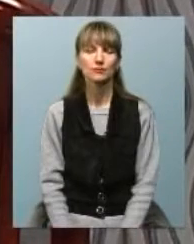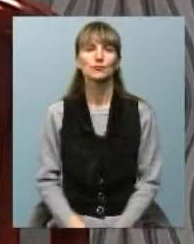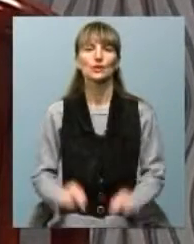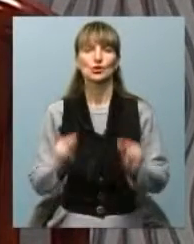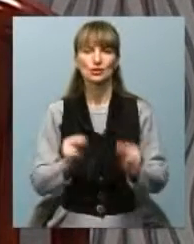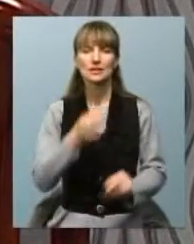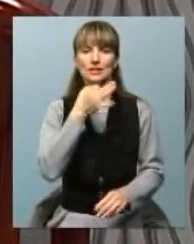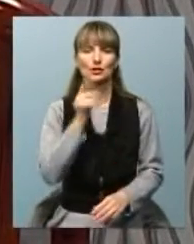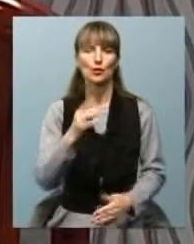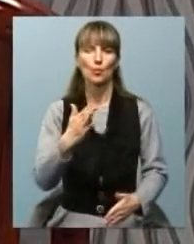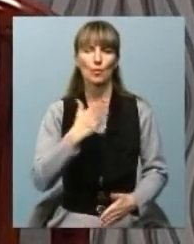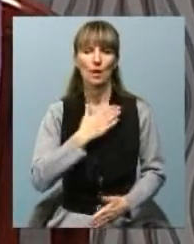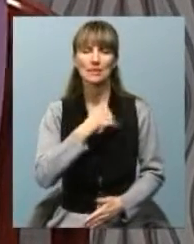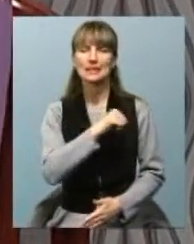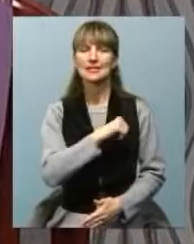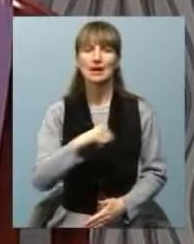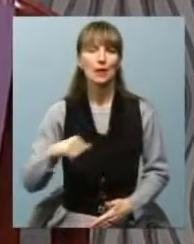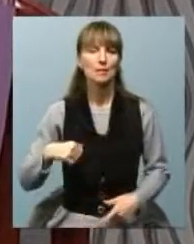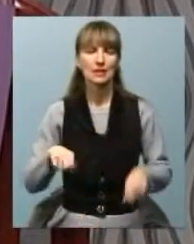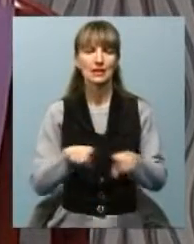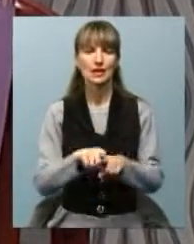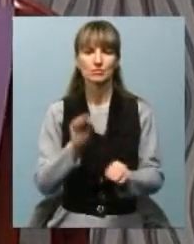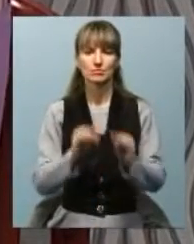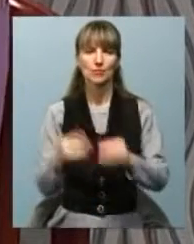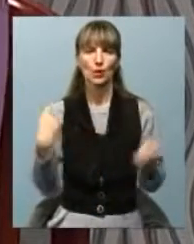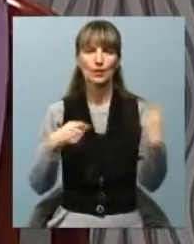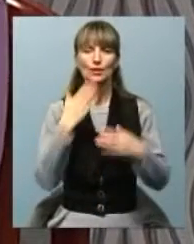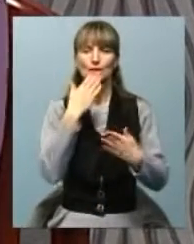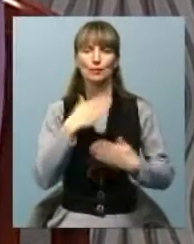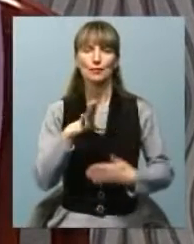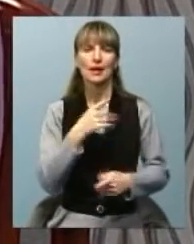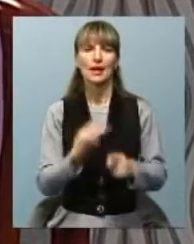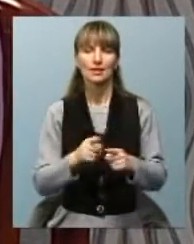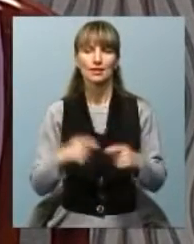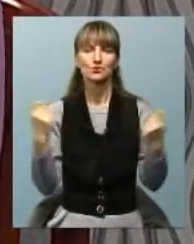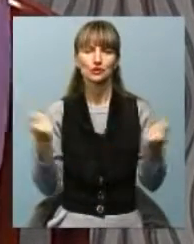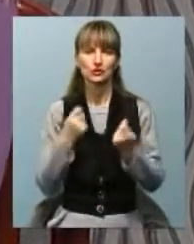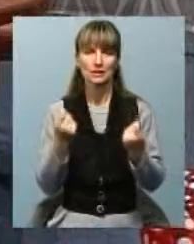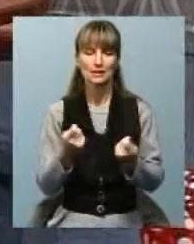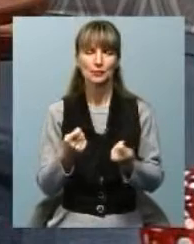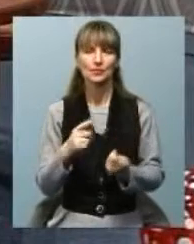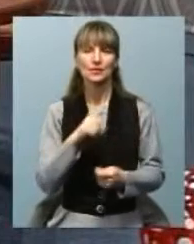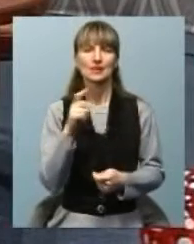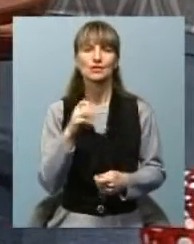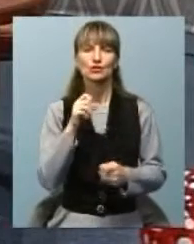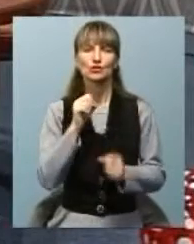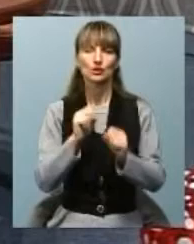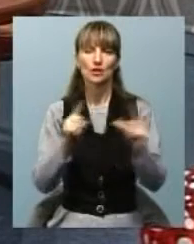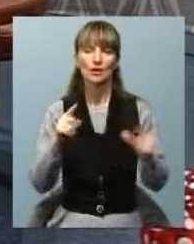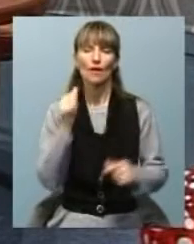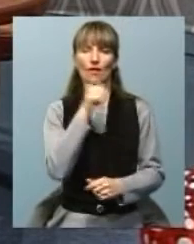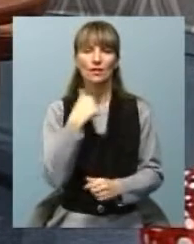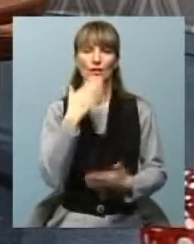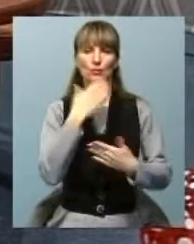Чесно зізнаюся, що моїми самими такими предметами одягу найулюбленішими були це саме джинси. Саме зі шкільних років я тільки й